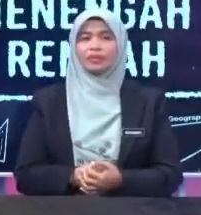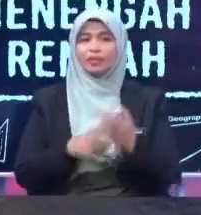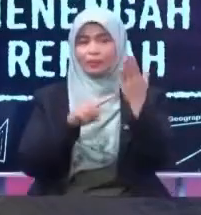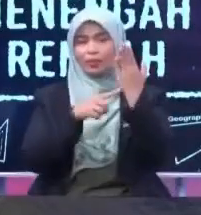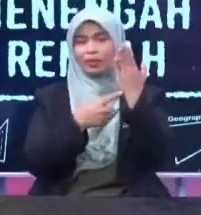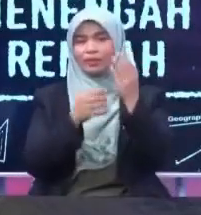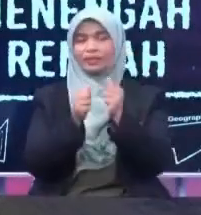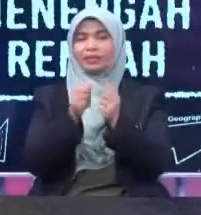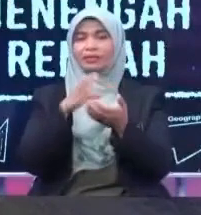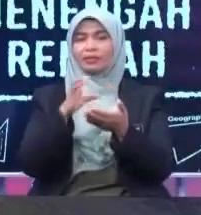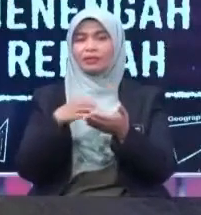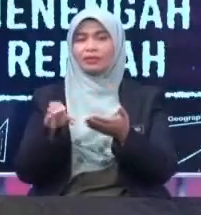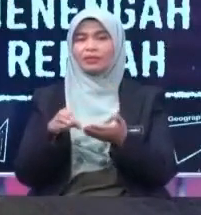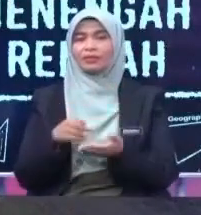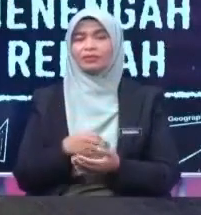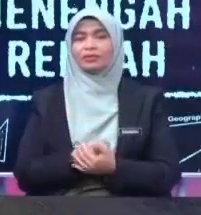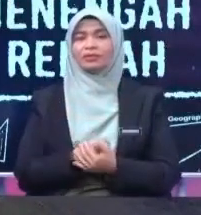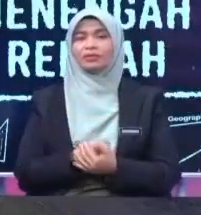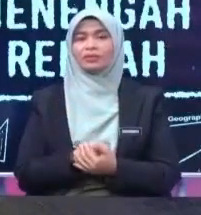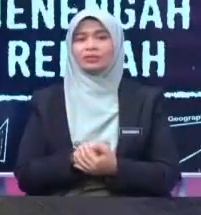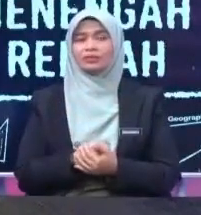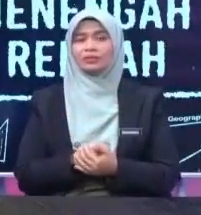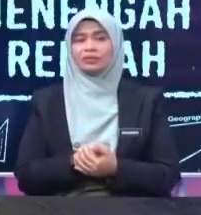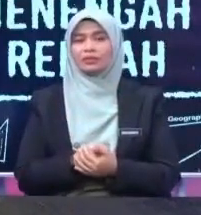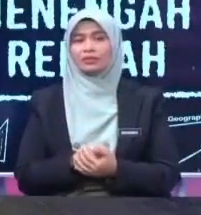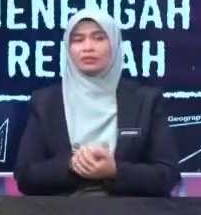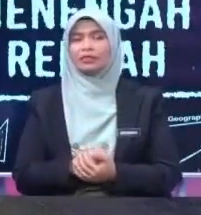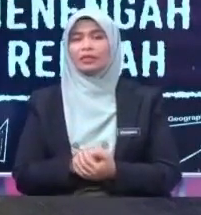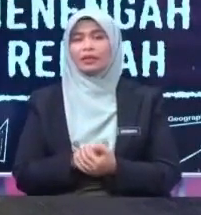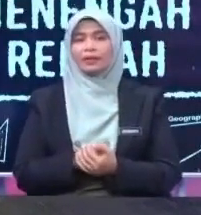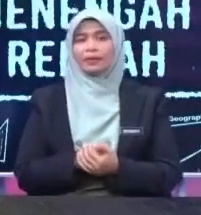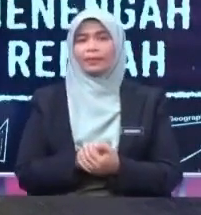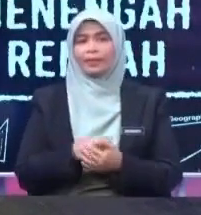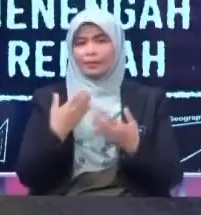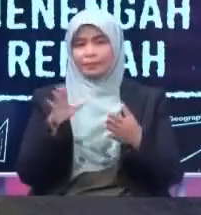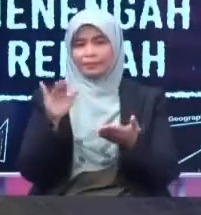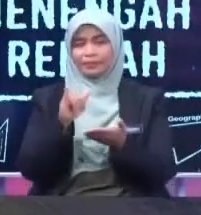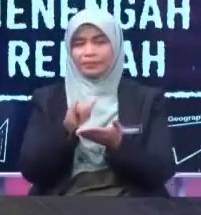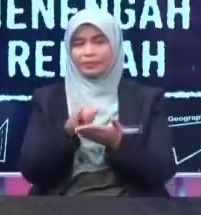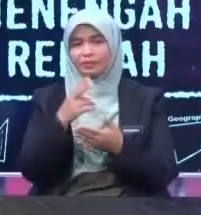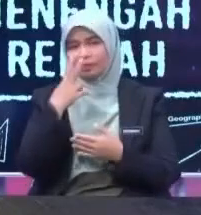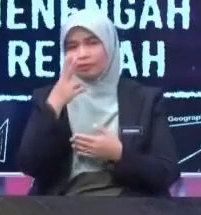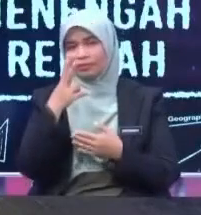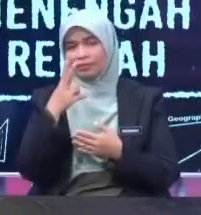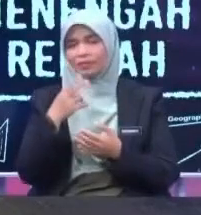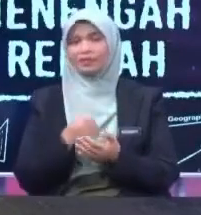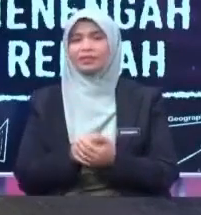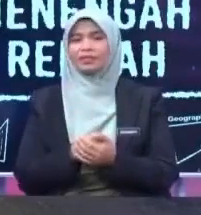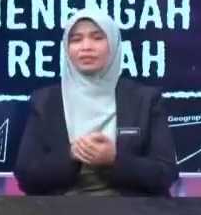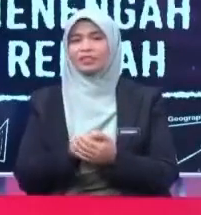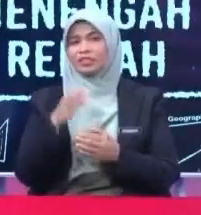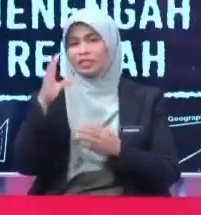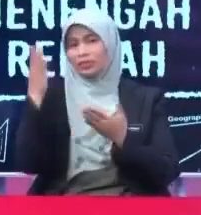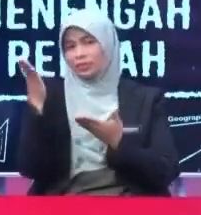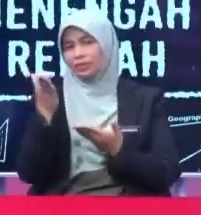dengan kemusnahan alam dan penyuhupan sangkakala yang pertama, kan. Lepas tu sangkakala yang kedua, semua kita akan dibangkitkan